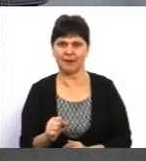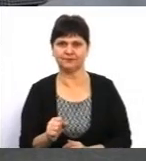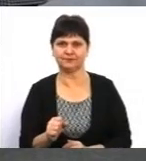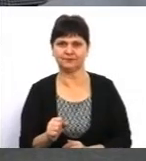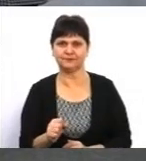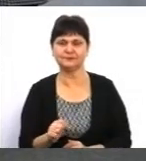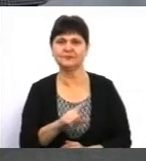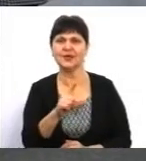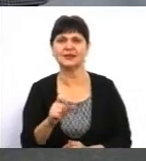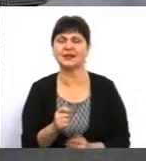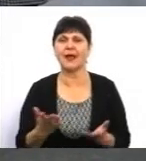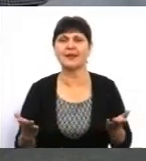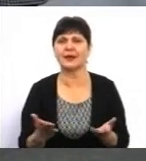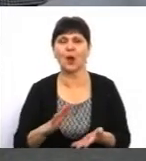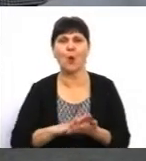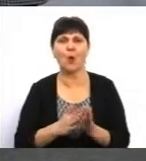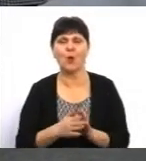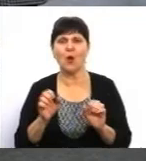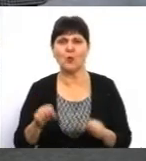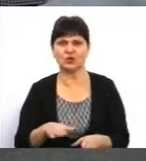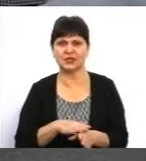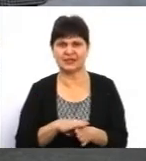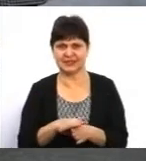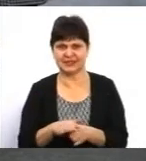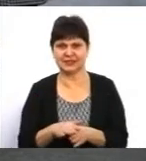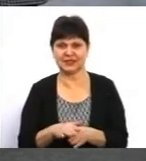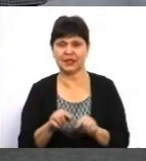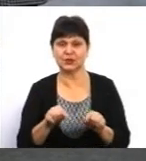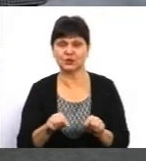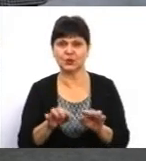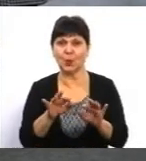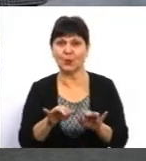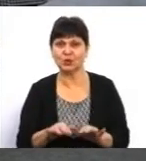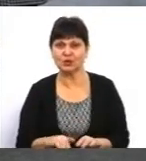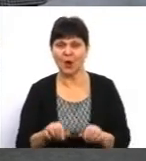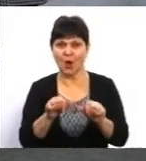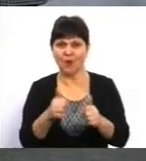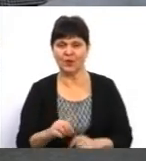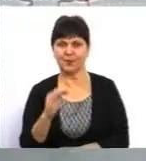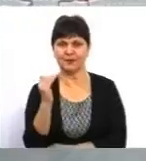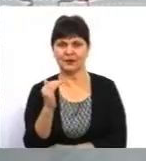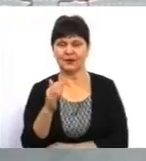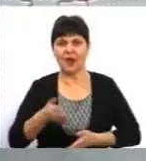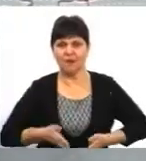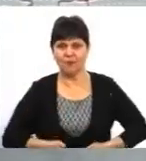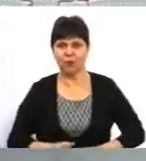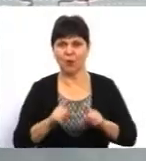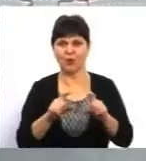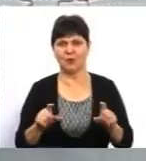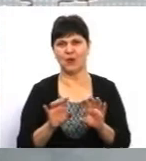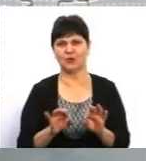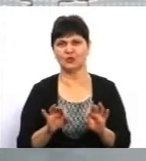яких умов можна здійснити ось саме цю процедуру оформлення дитини в пологовому? Розкажіть, будь ласка, саме